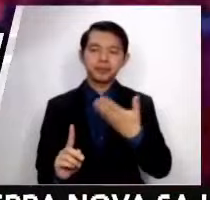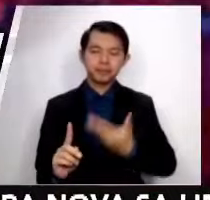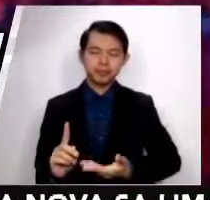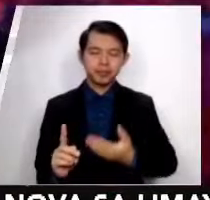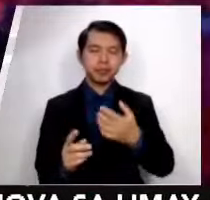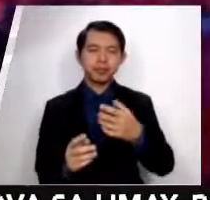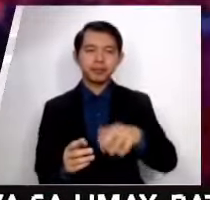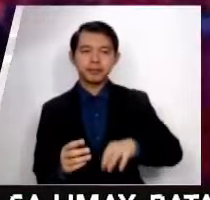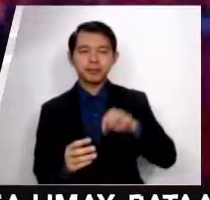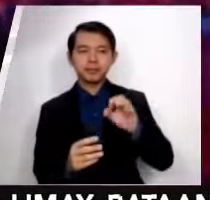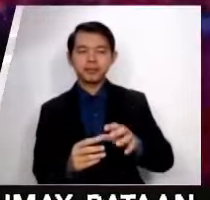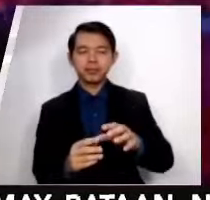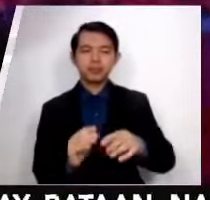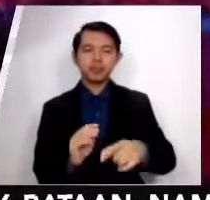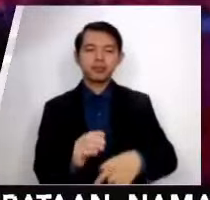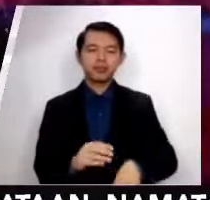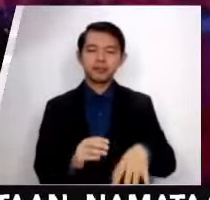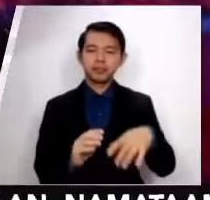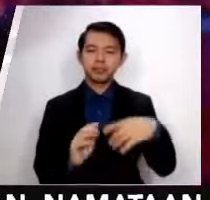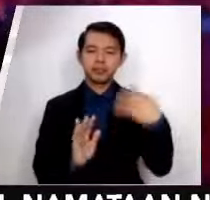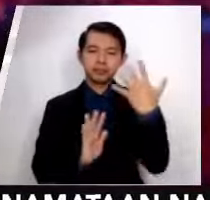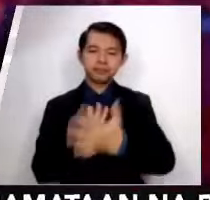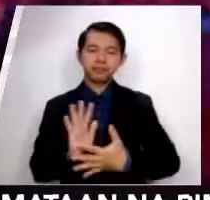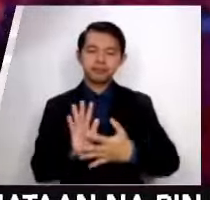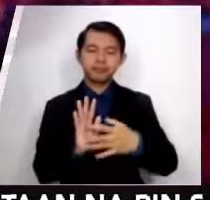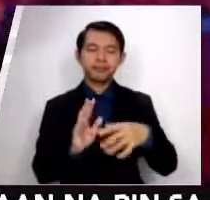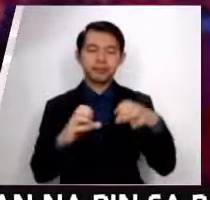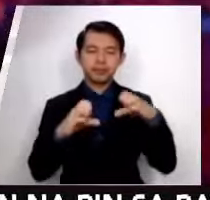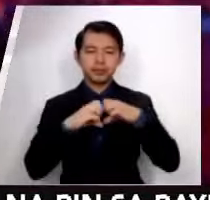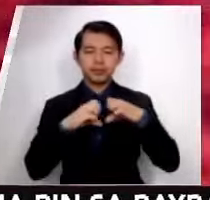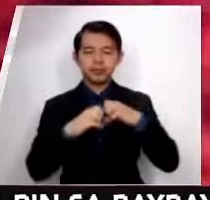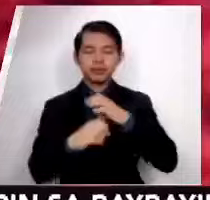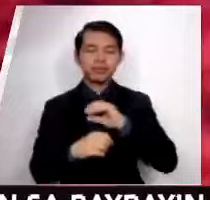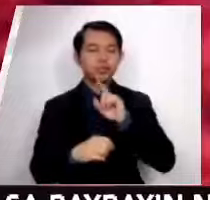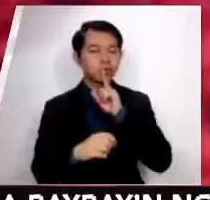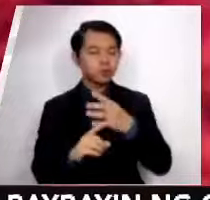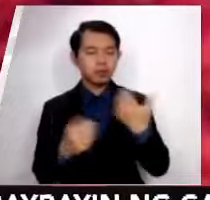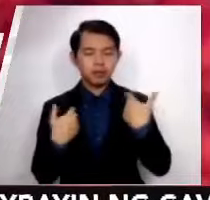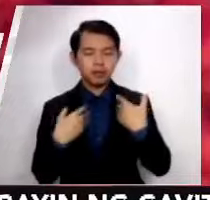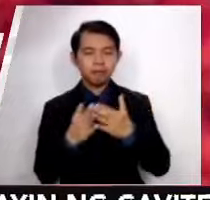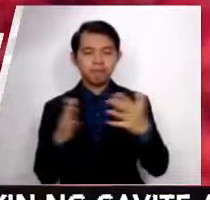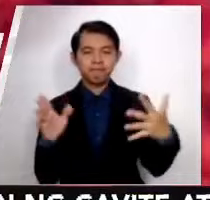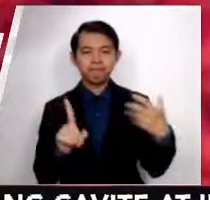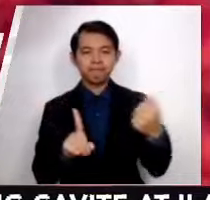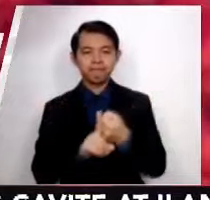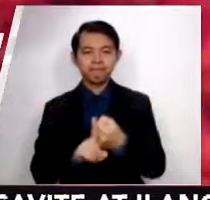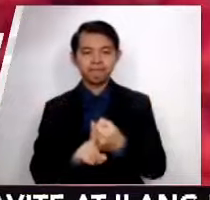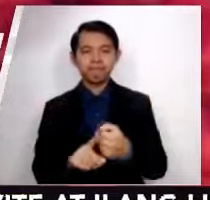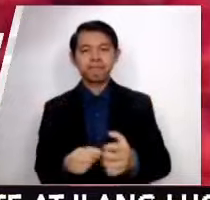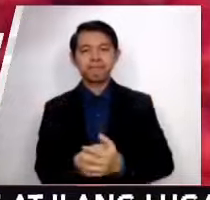of GMA that is also very impactful to us. Heart has always been